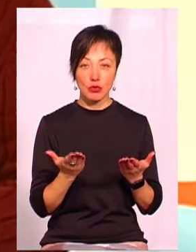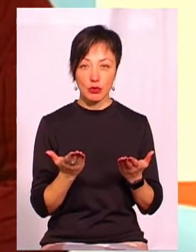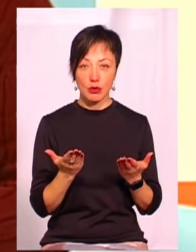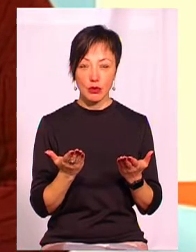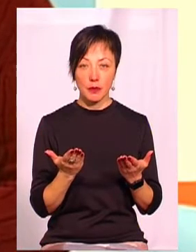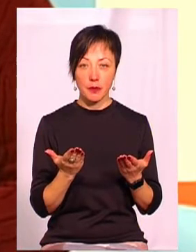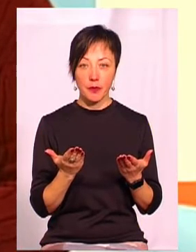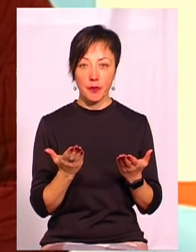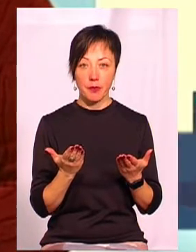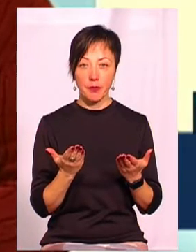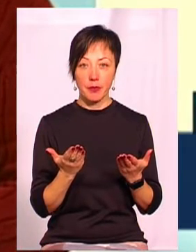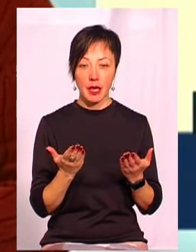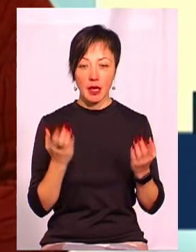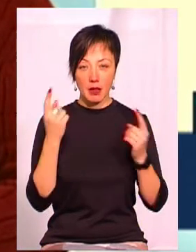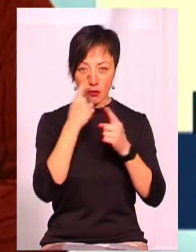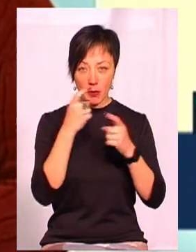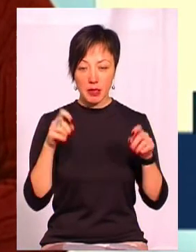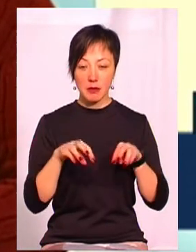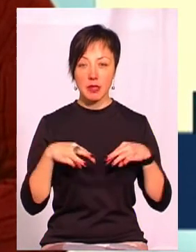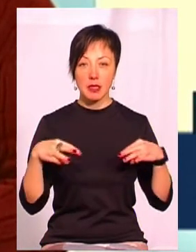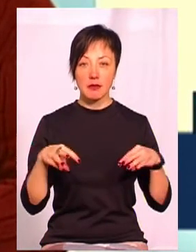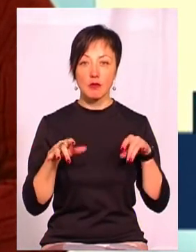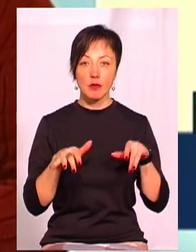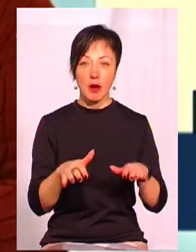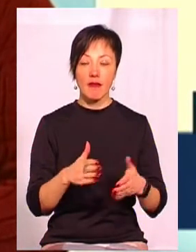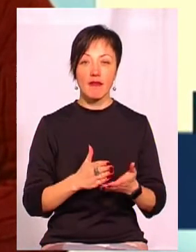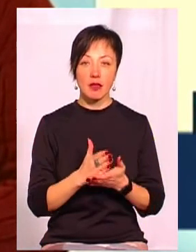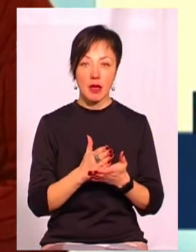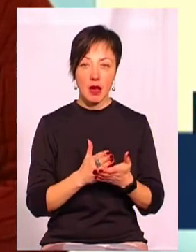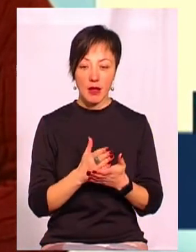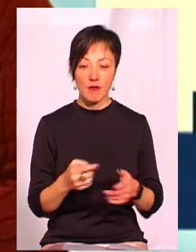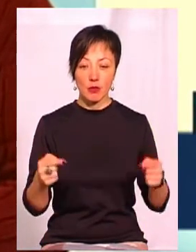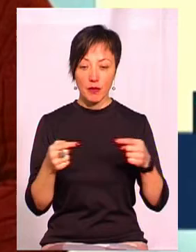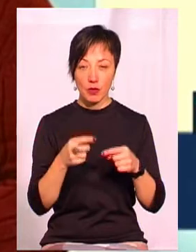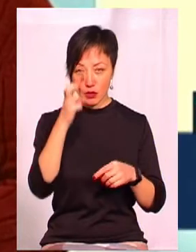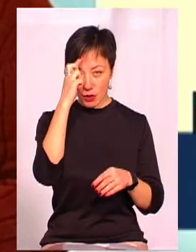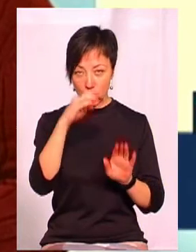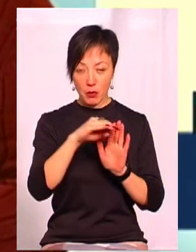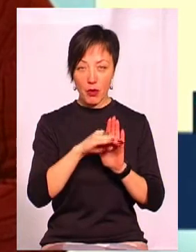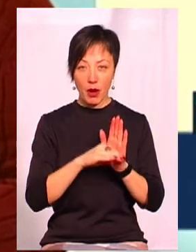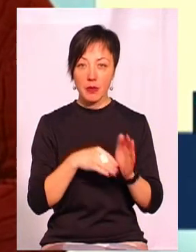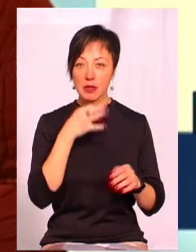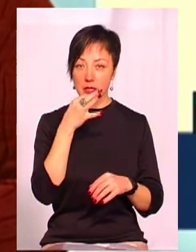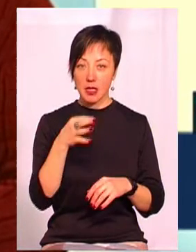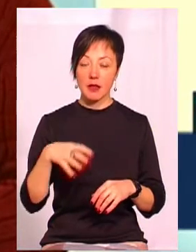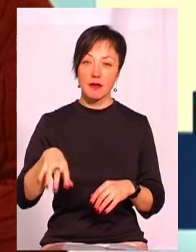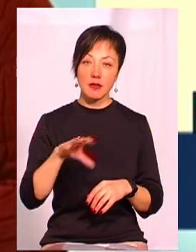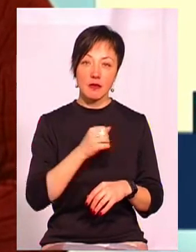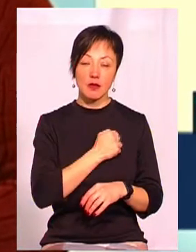за інформацією Міністерства у справах ветеранів війни, то відповідно до державної програми, про яку я сказала, що